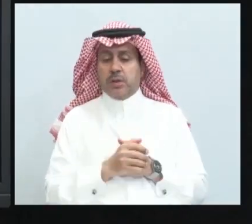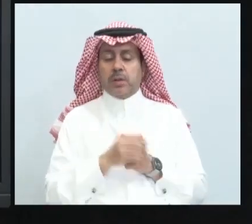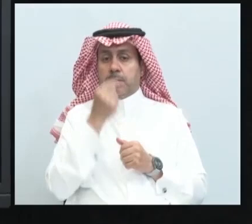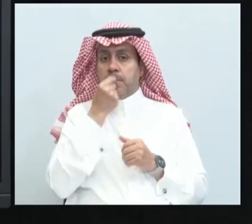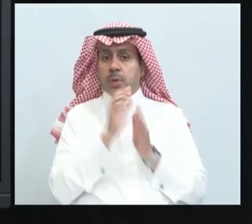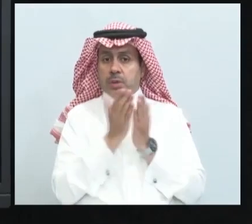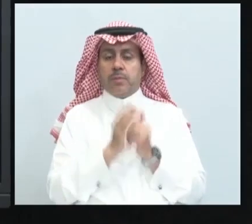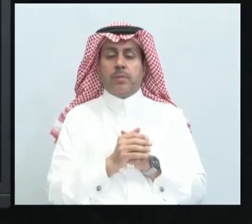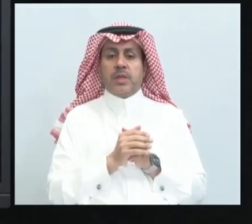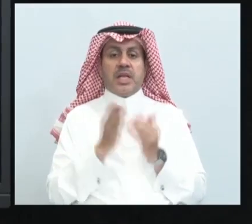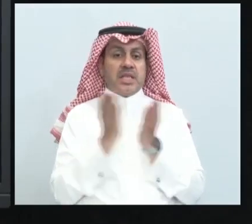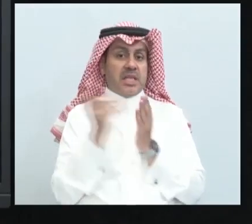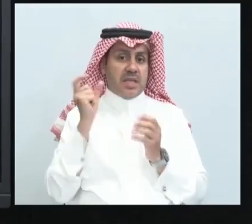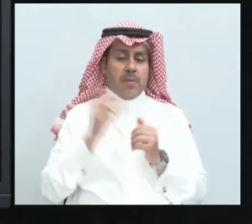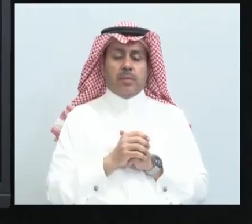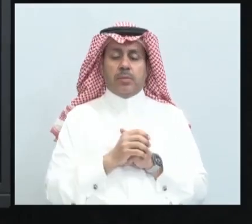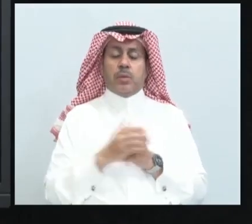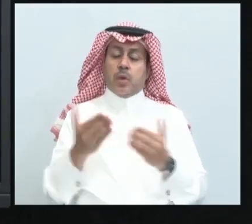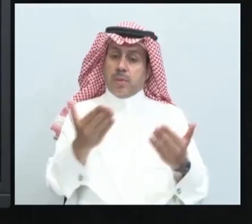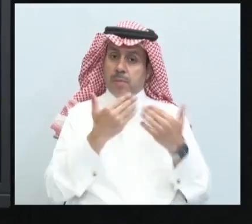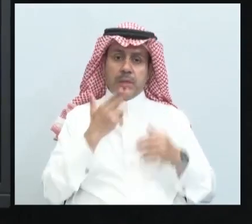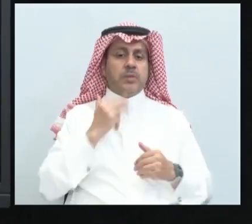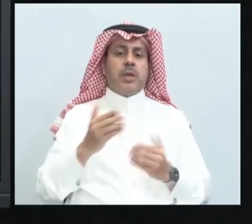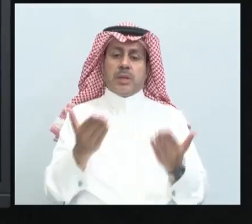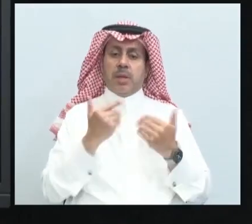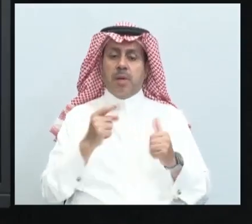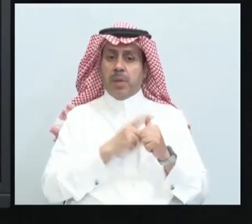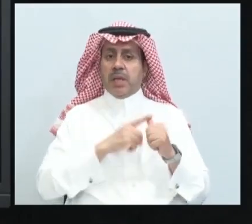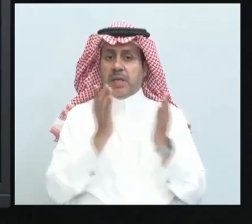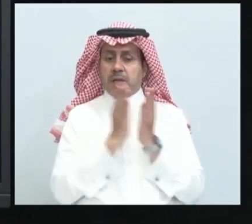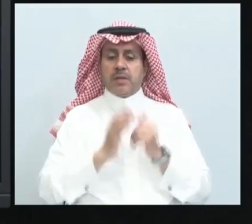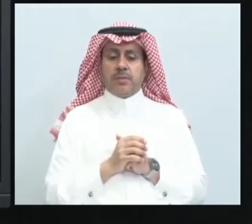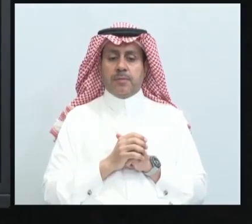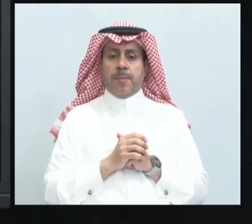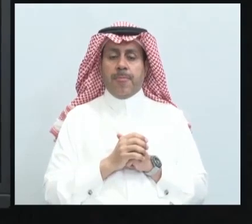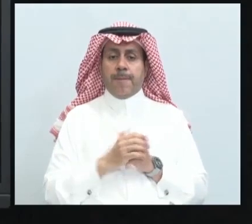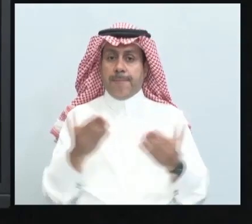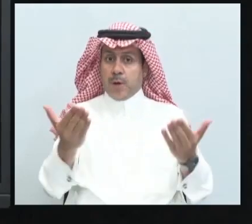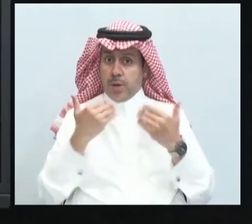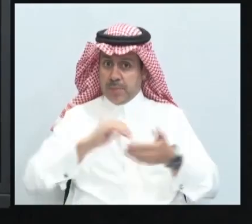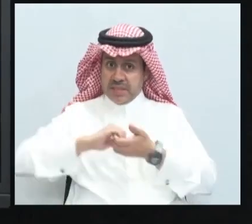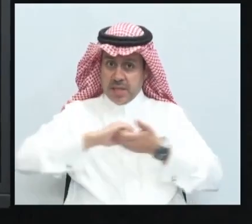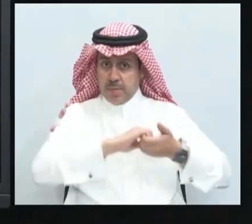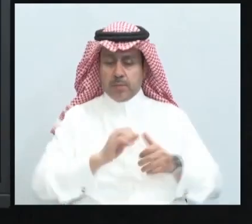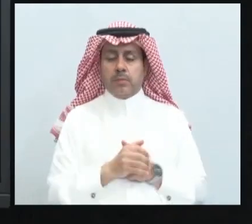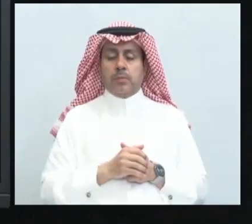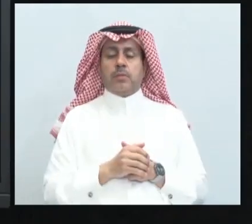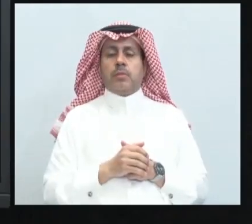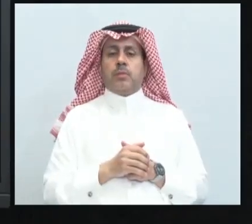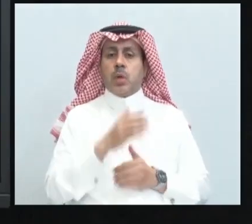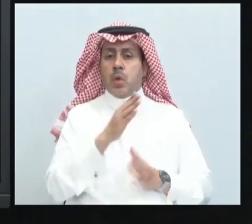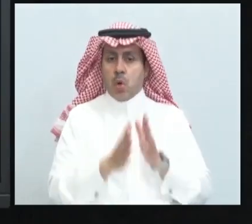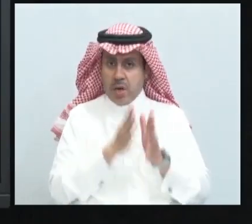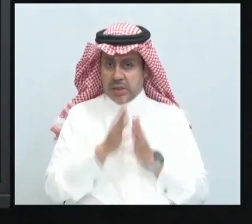وارحب بكم اجمل واحسن ترحيب في مطلع هذا الدرس كما ارحب بزميلي من لغه الاشاره الاستاذ